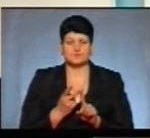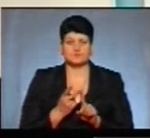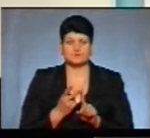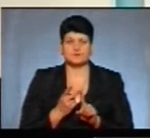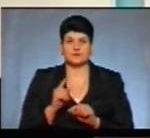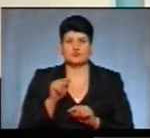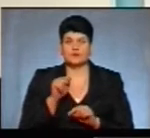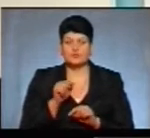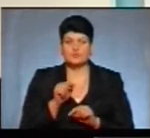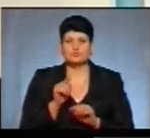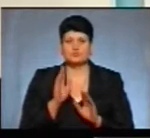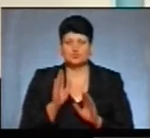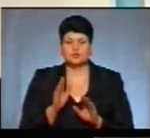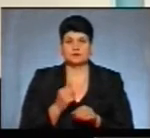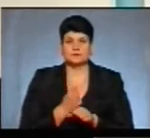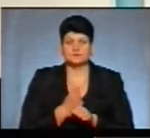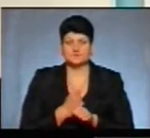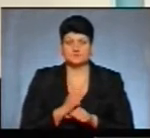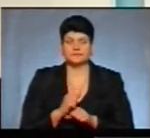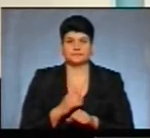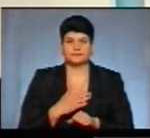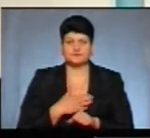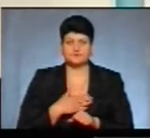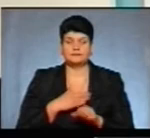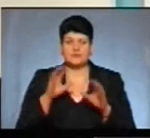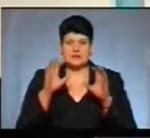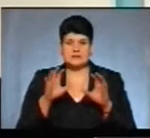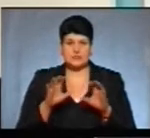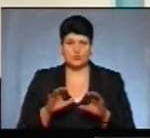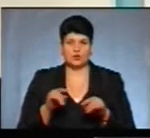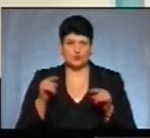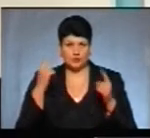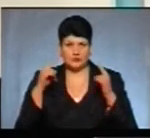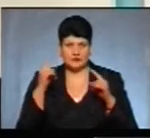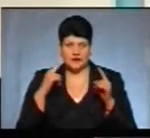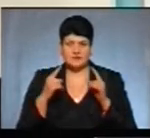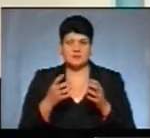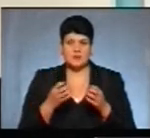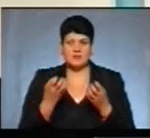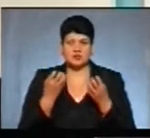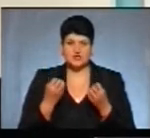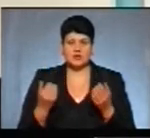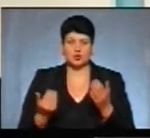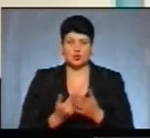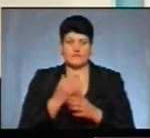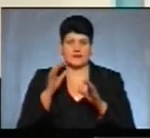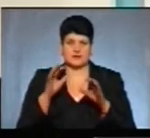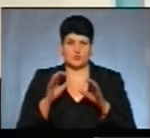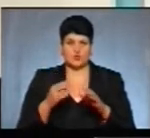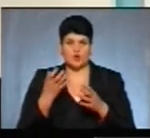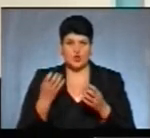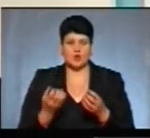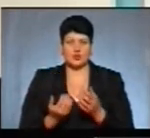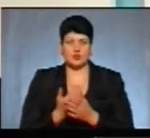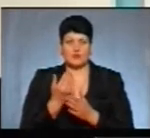Друге, що воно все рівно буде спонукати наших і законодавців, і Кабінет міністрів приймати ще нові закони і нові підзаконні